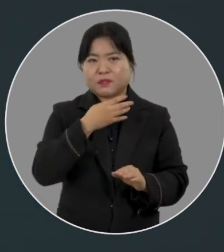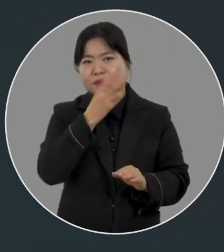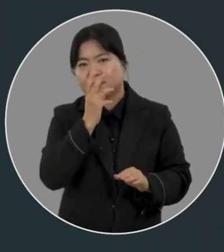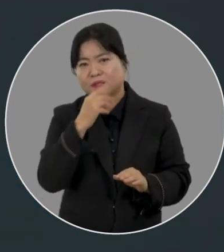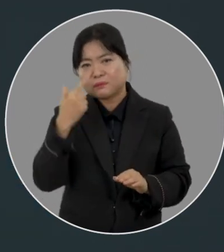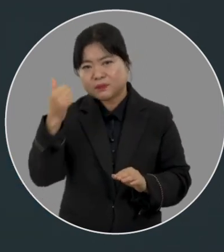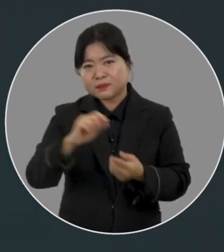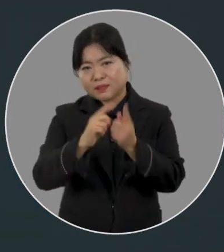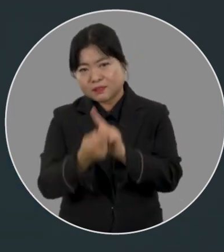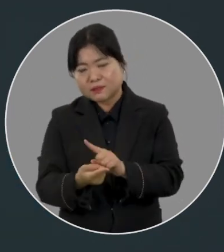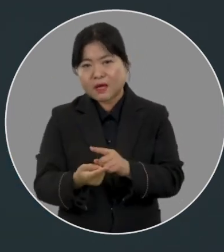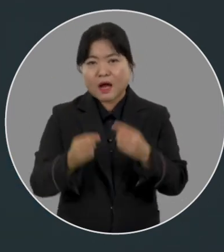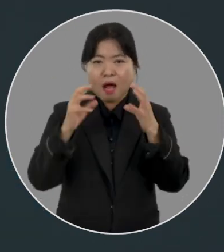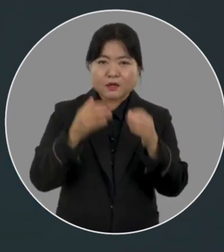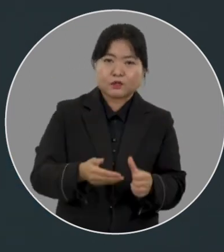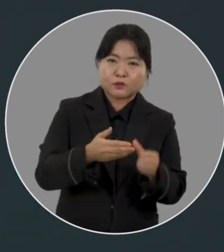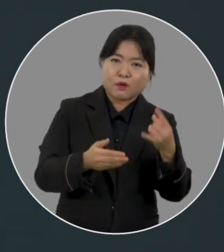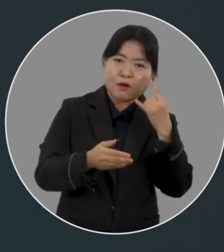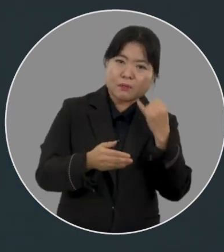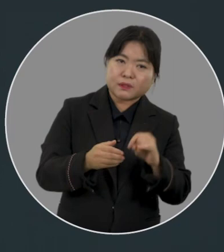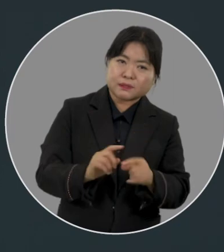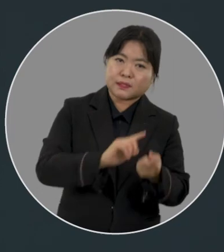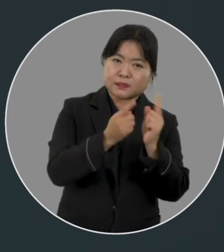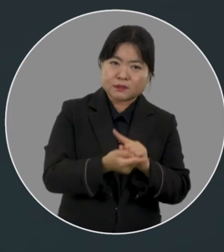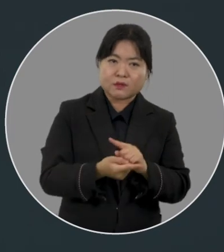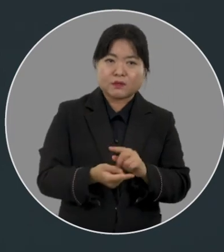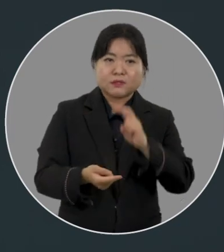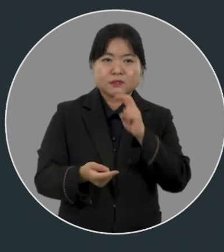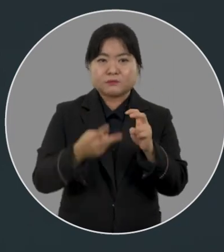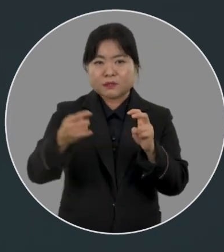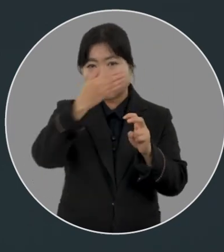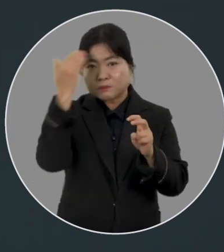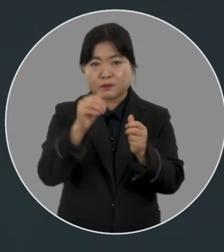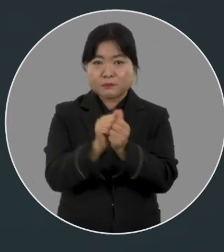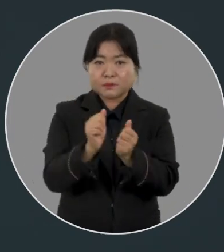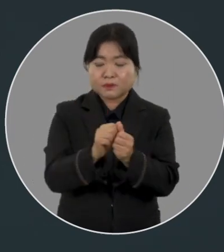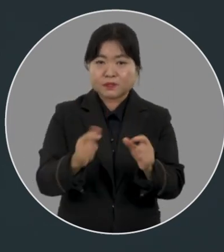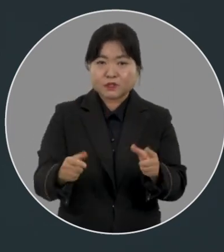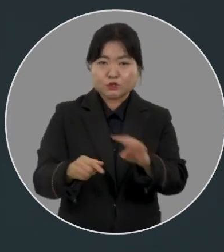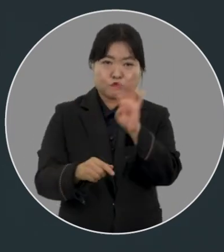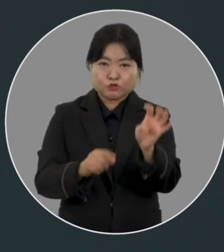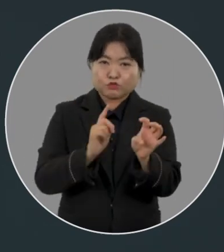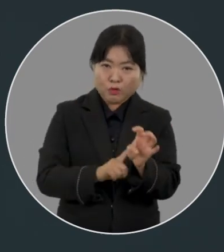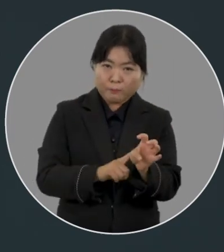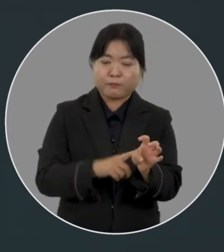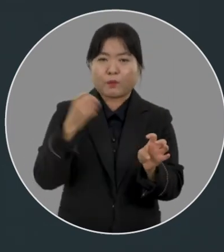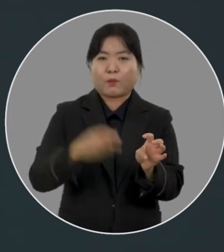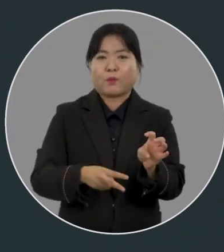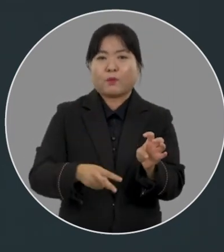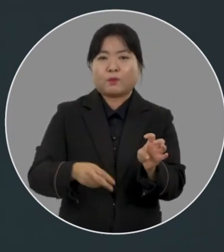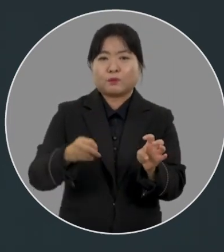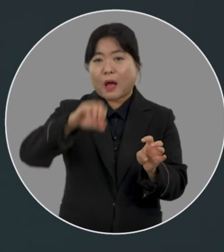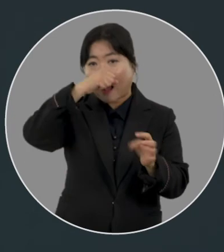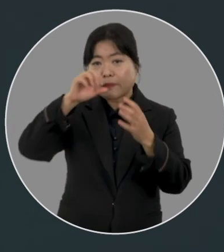나이든 아버지를 대신해서 아이를 키우는 어머니를 대신해서 20대의 젊은 남성들이